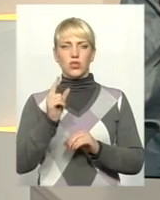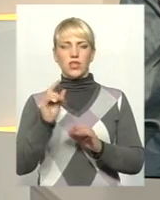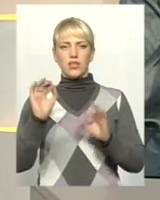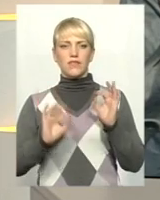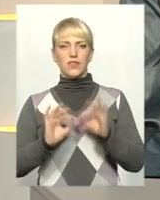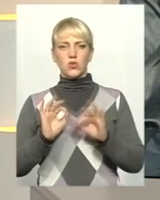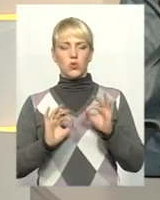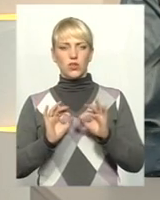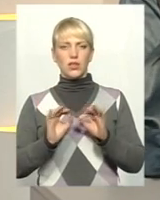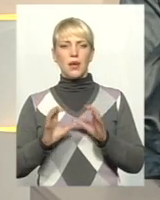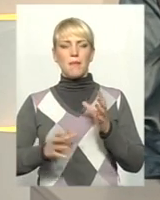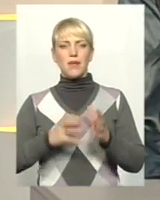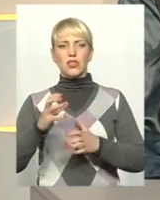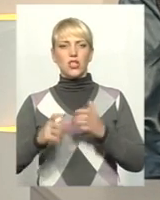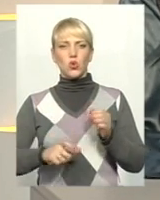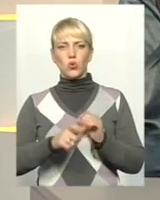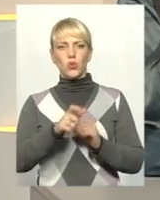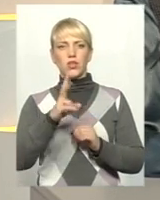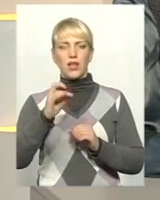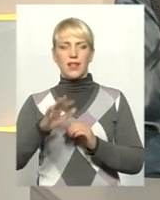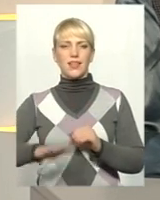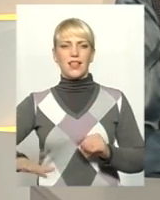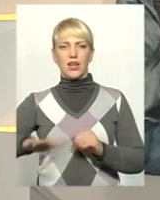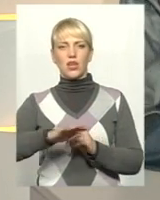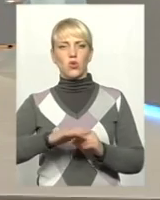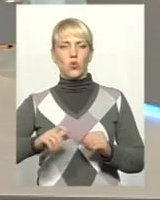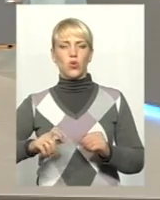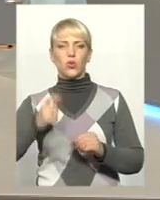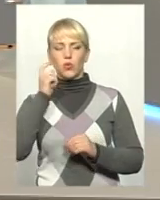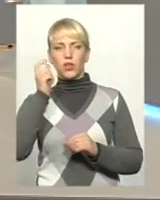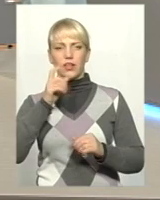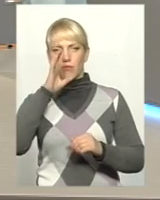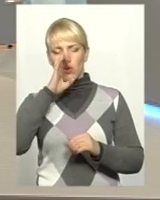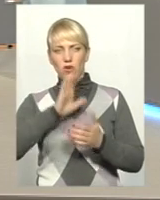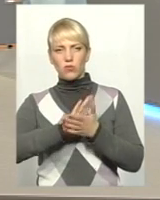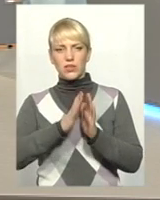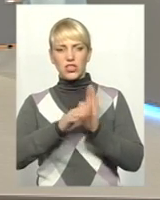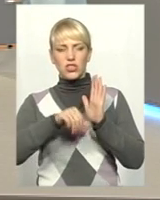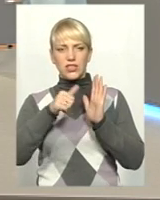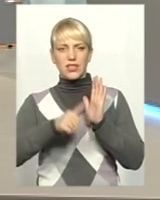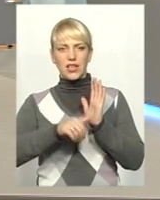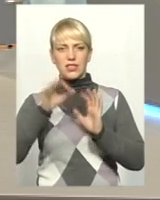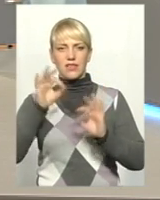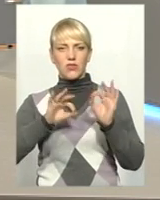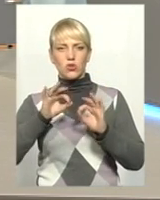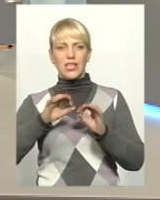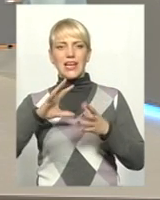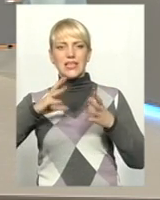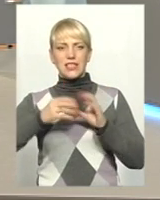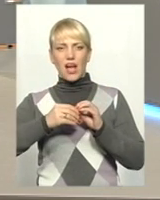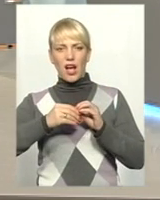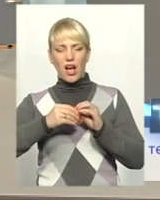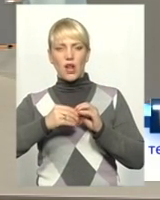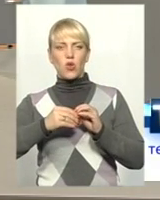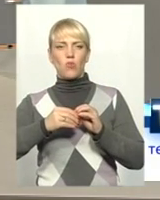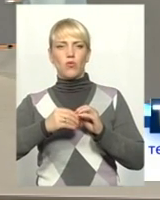11% міжнародних доріг на території України в поганому стані, 16% загальнонаціонального значення в гіршому